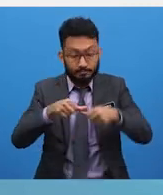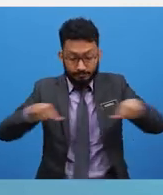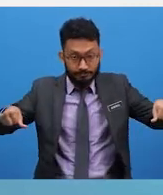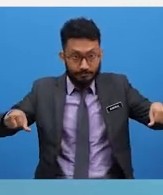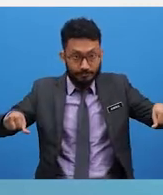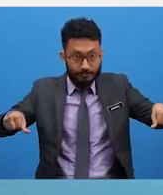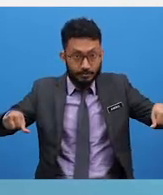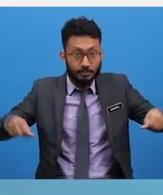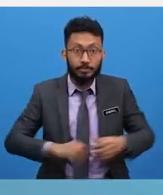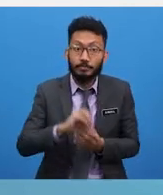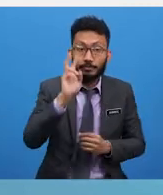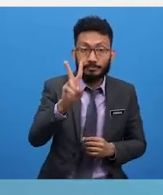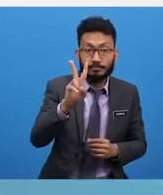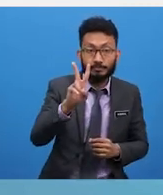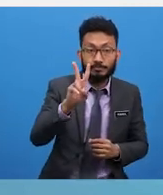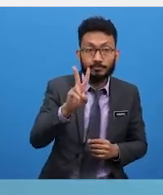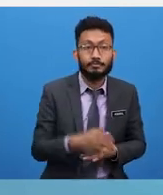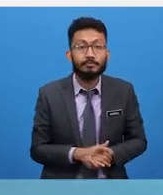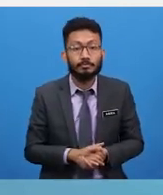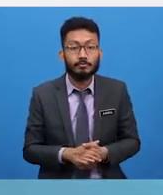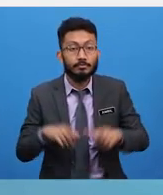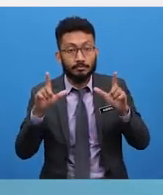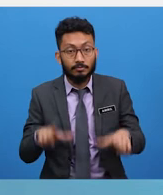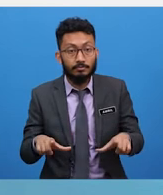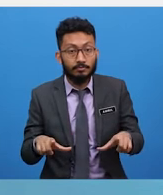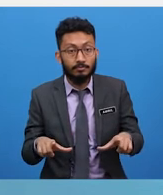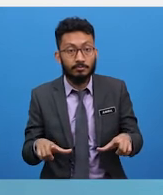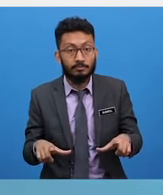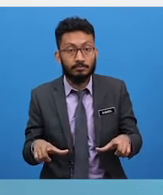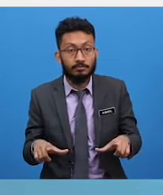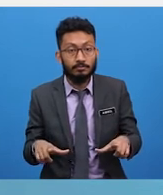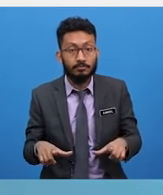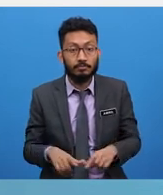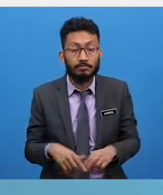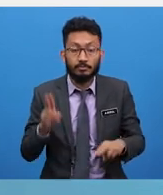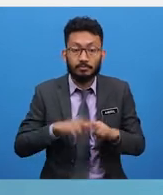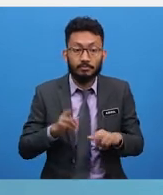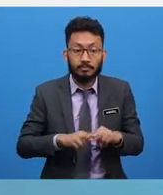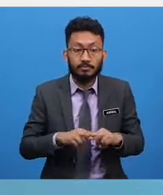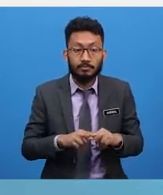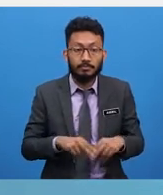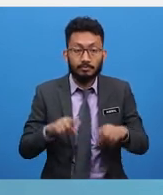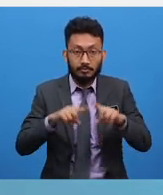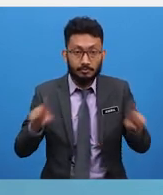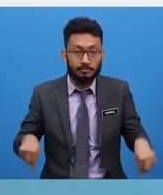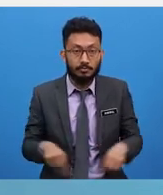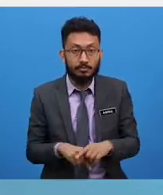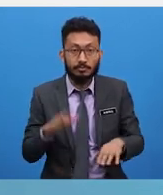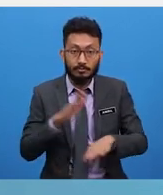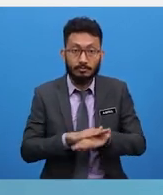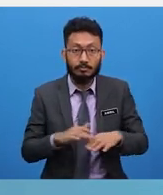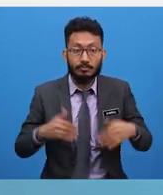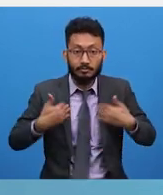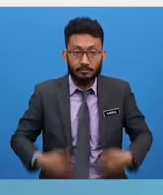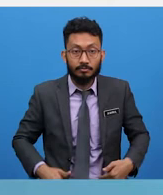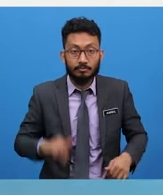Langkah kerja 2, letakkan dan tetapkan kedudukan pemidang di atas kain yang